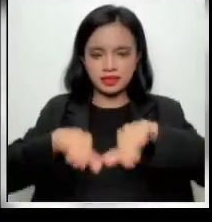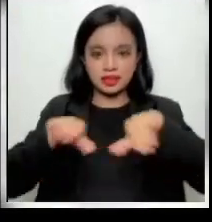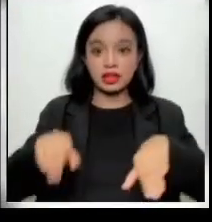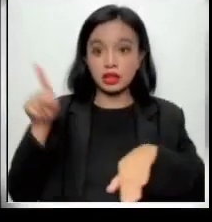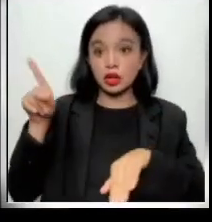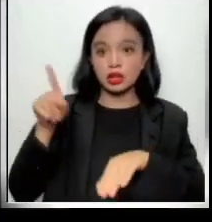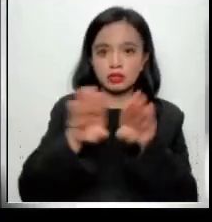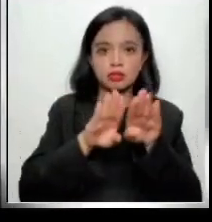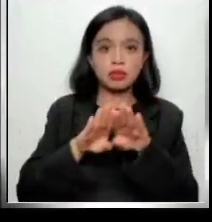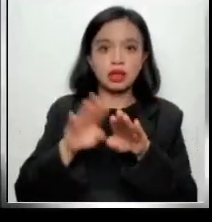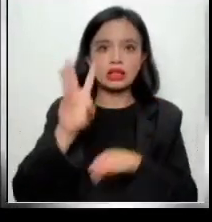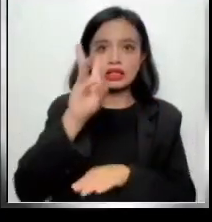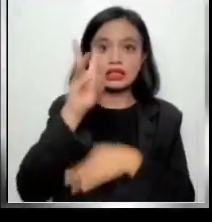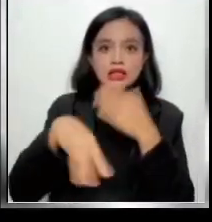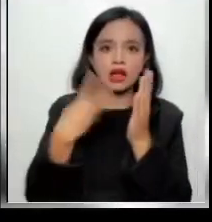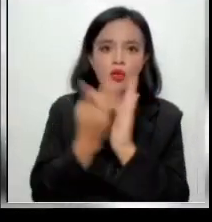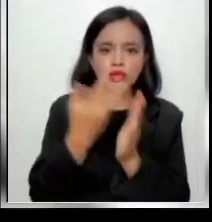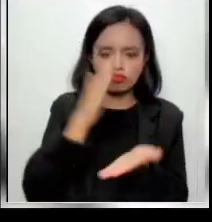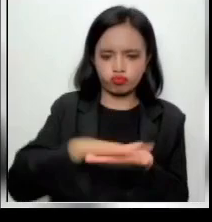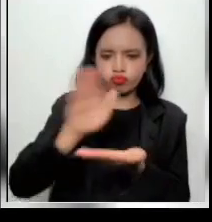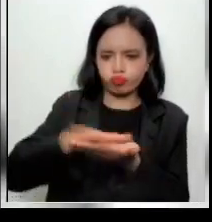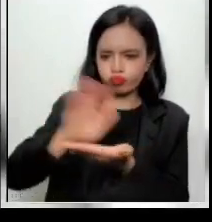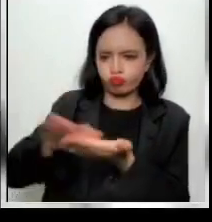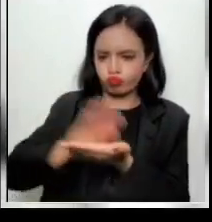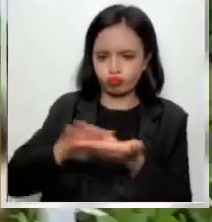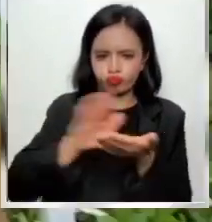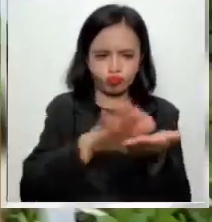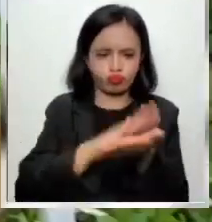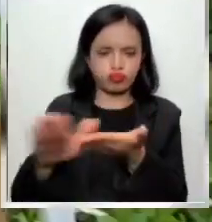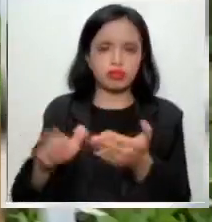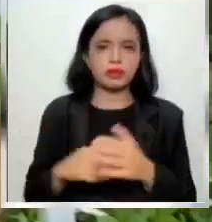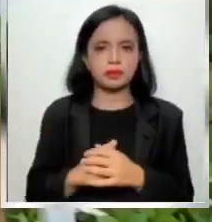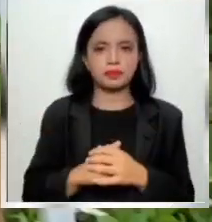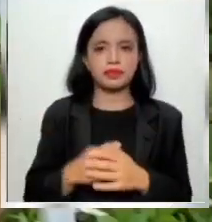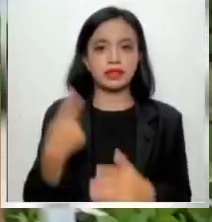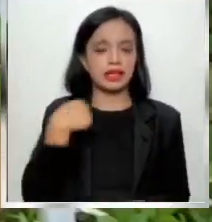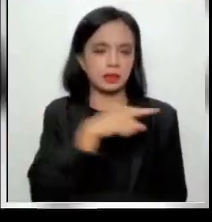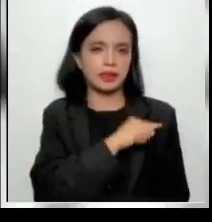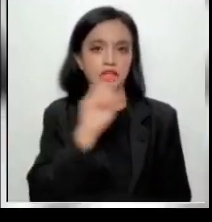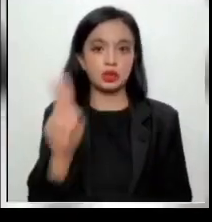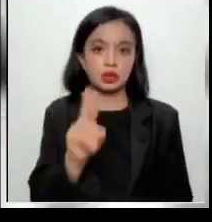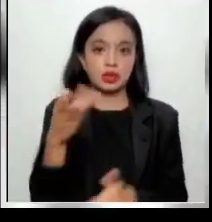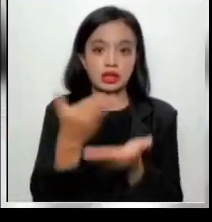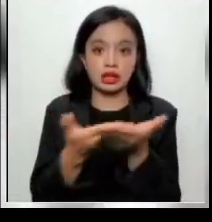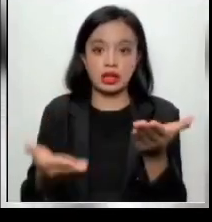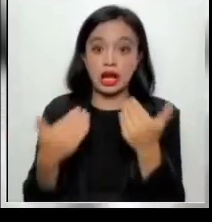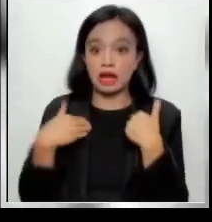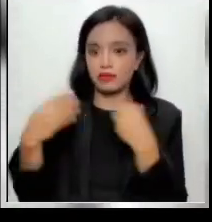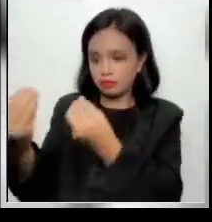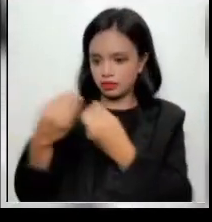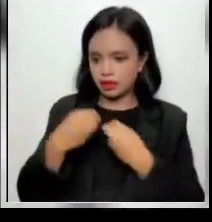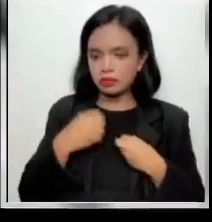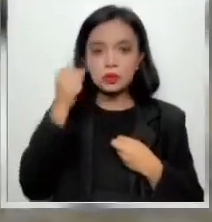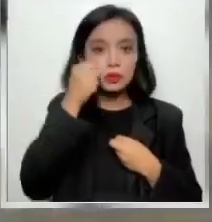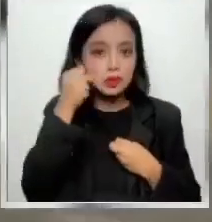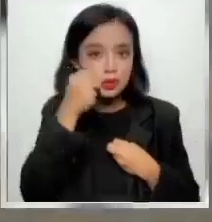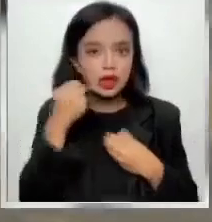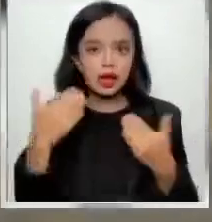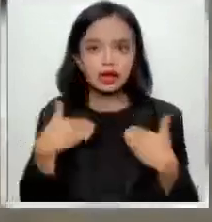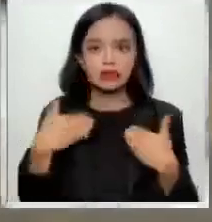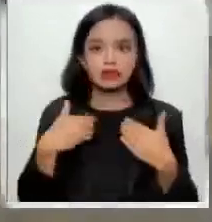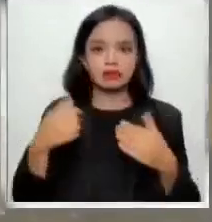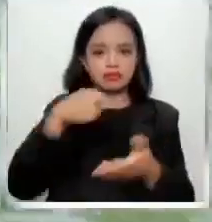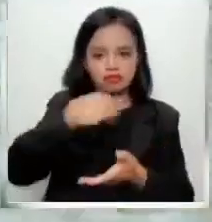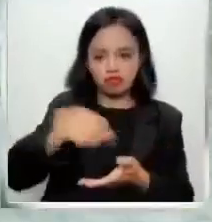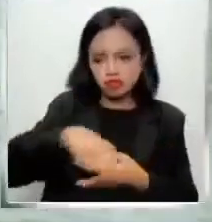daw na nilinis ang naipong dumi, lumot at putik sa fish tank. Nagamit na po namin mga panglinis. May nagbibigay po sa amin sabon, yung pang power spray, brush. 6